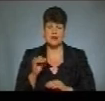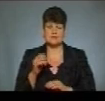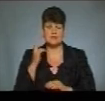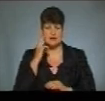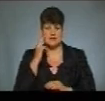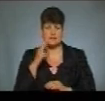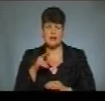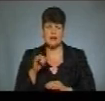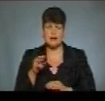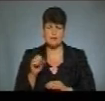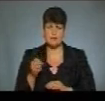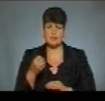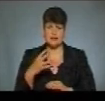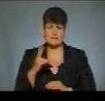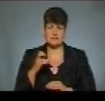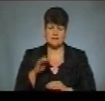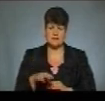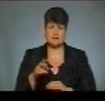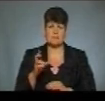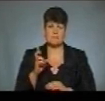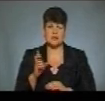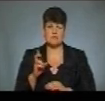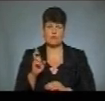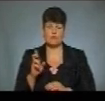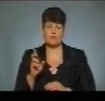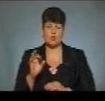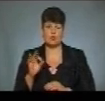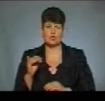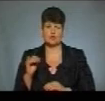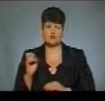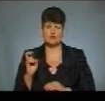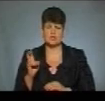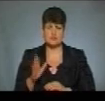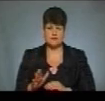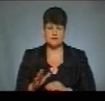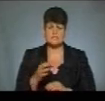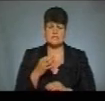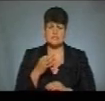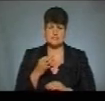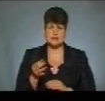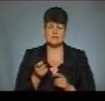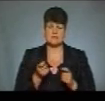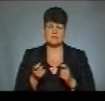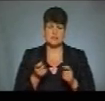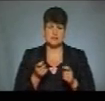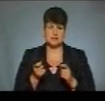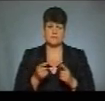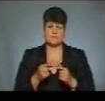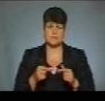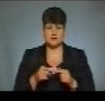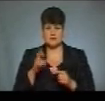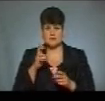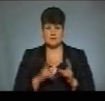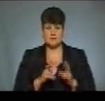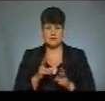Лепкого, 15 квітня, Київська, братів Бойчуків. Повідомив менеджер з адміністративної діяльності і зв'язків з громадськістю комунального